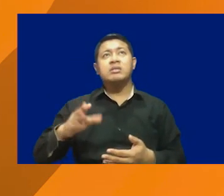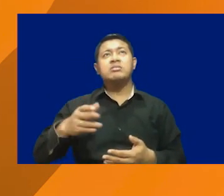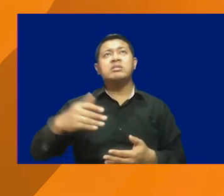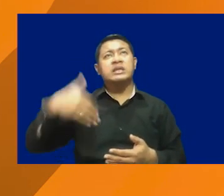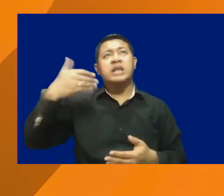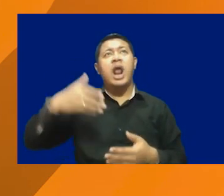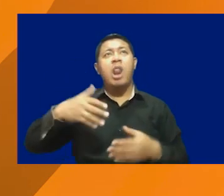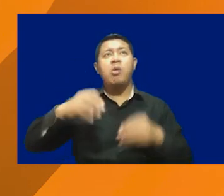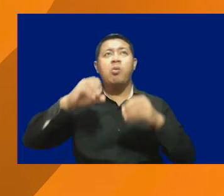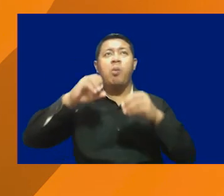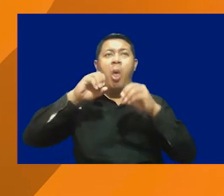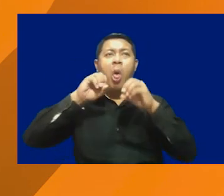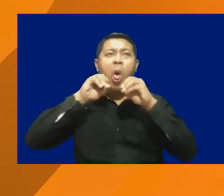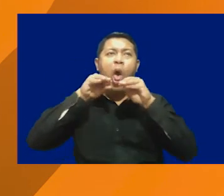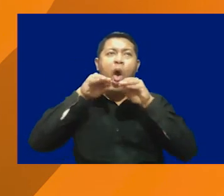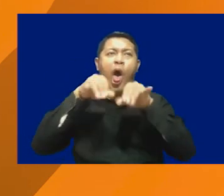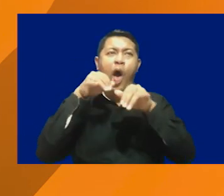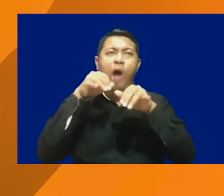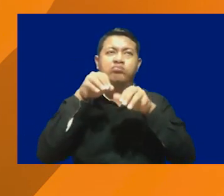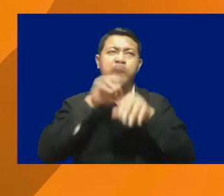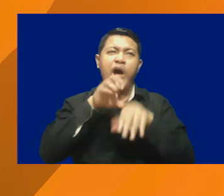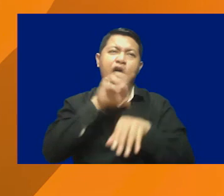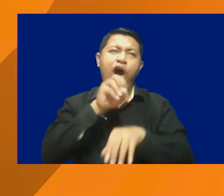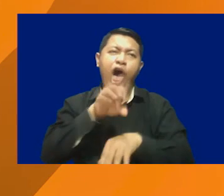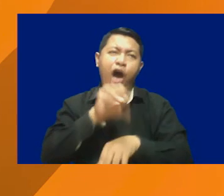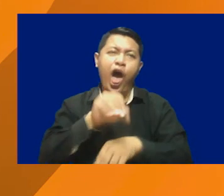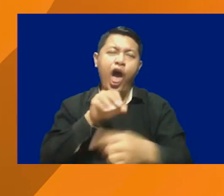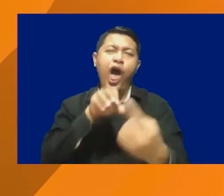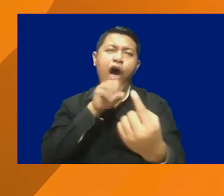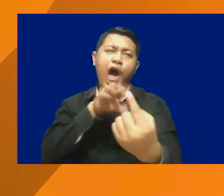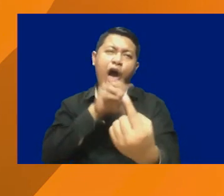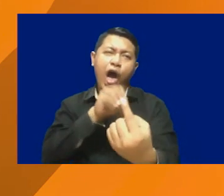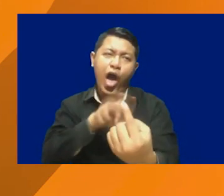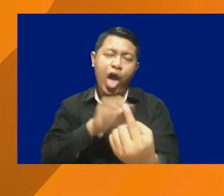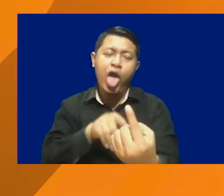tidak selalu dimarahi.